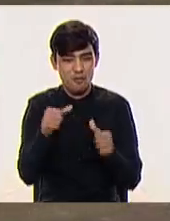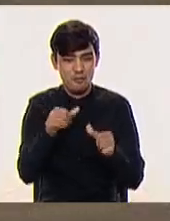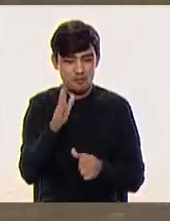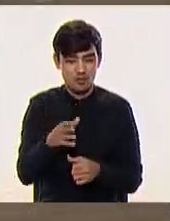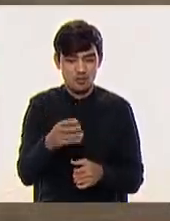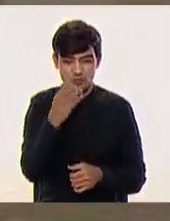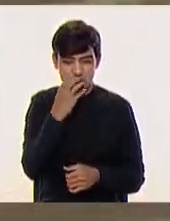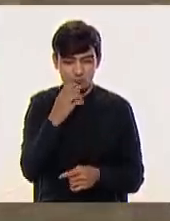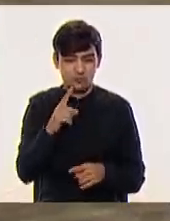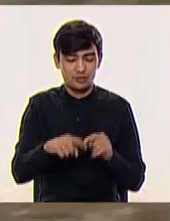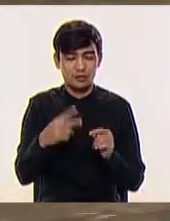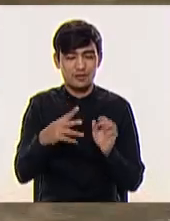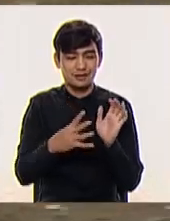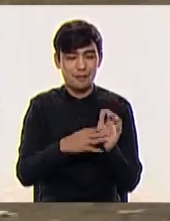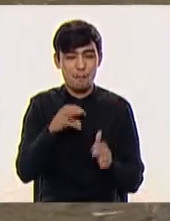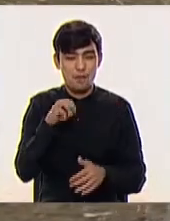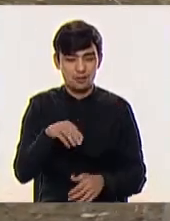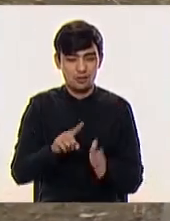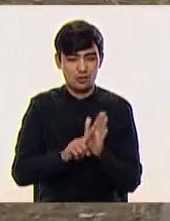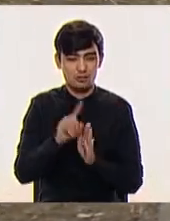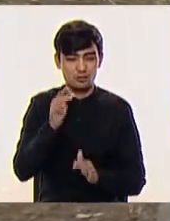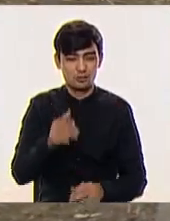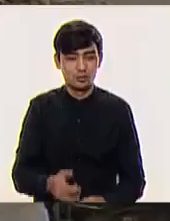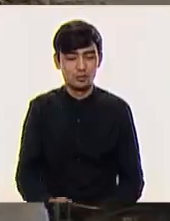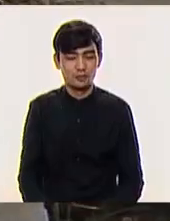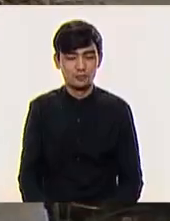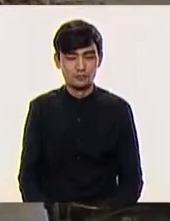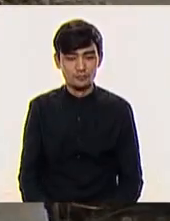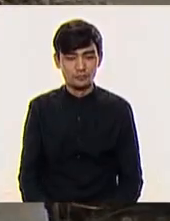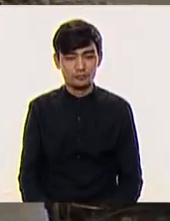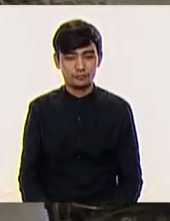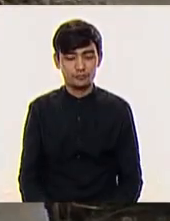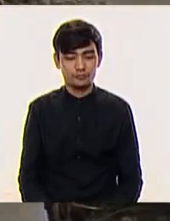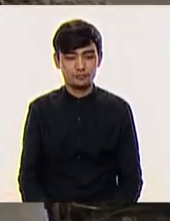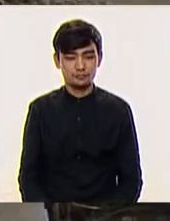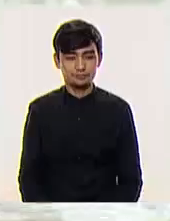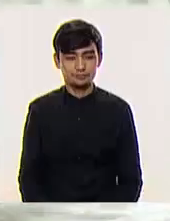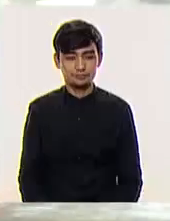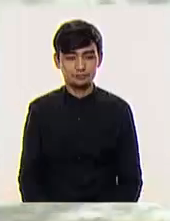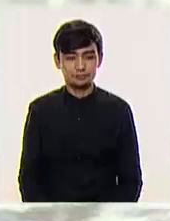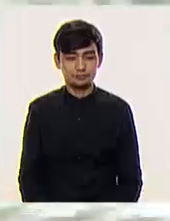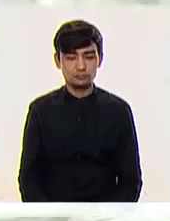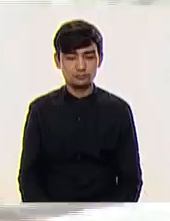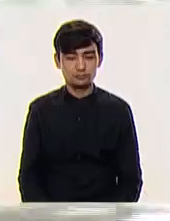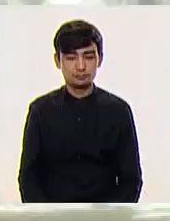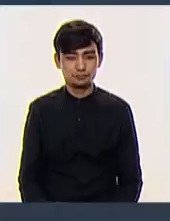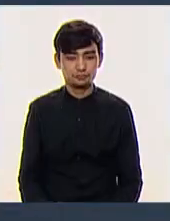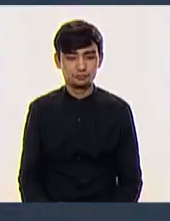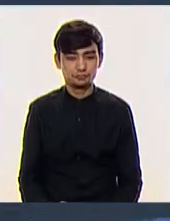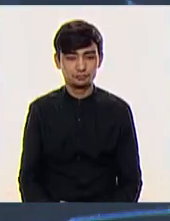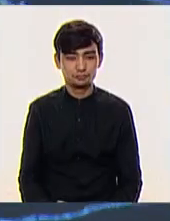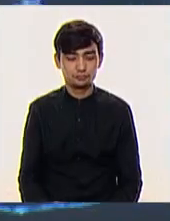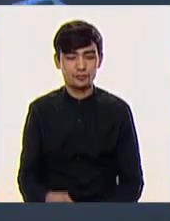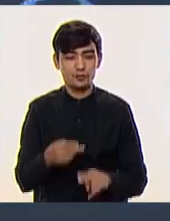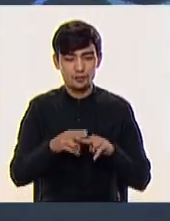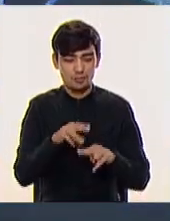долгожданное потепление к 29 марта. Ардак Камал, Информбюро, Алматы.